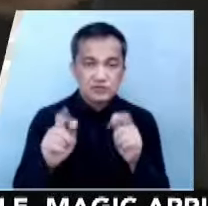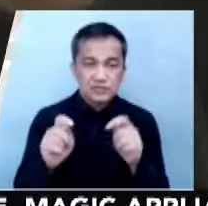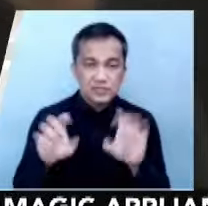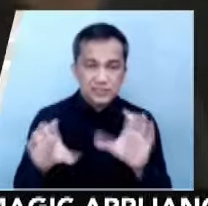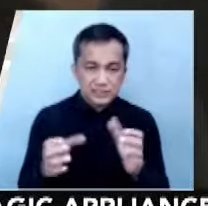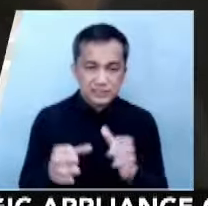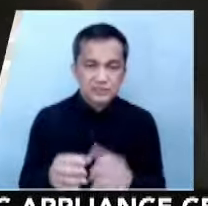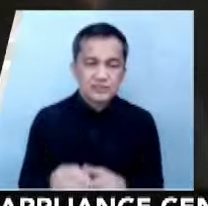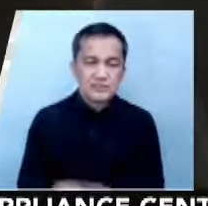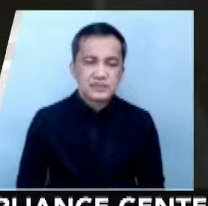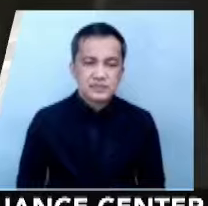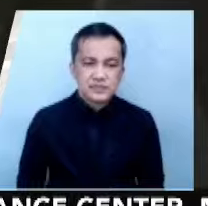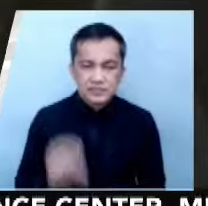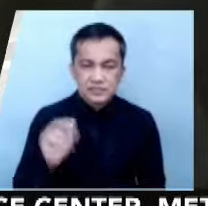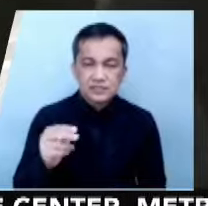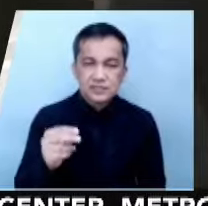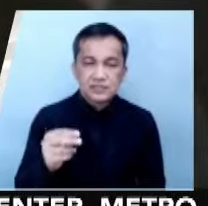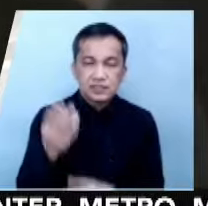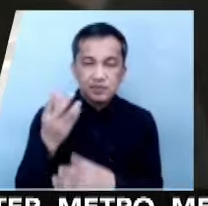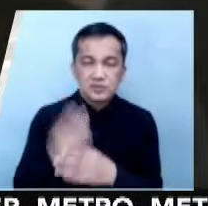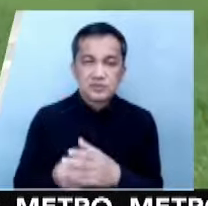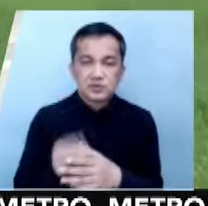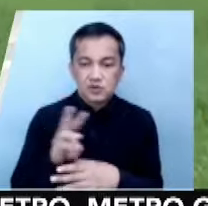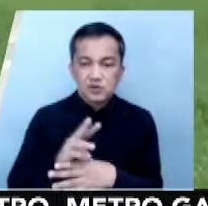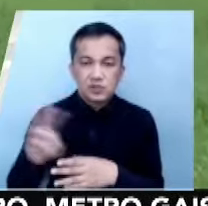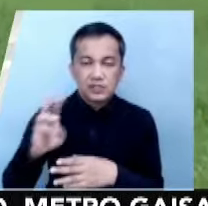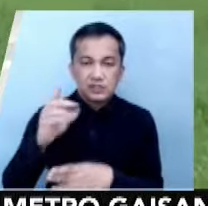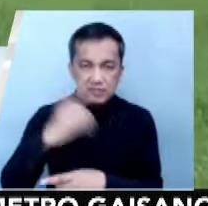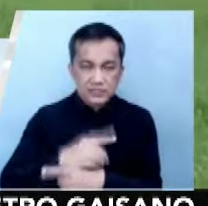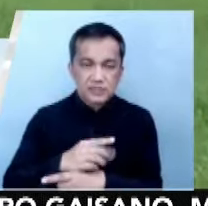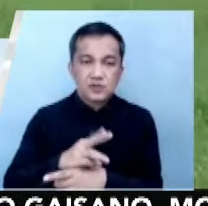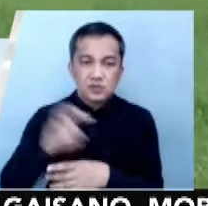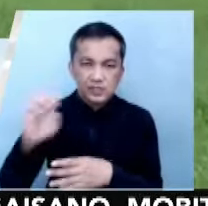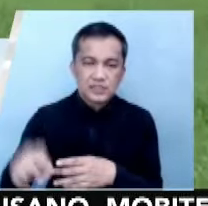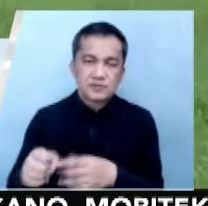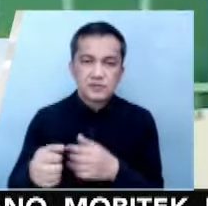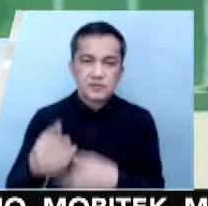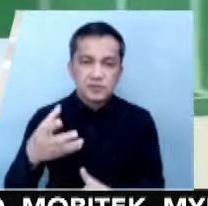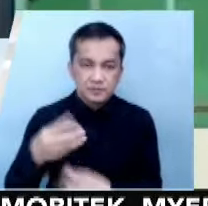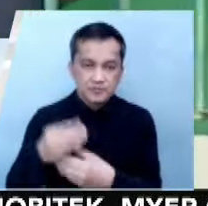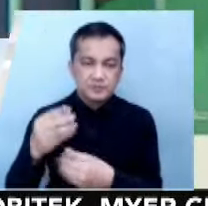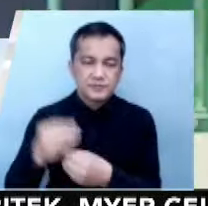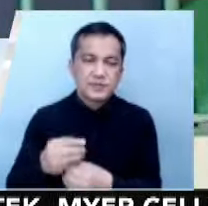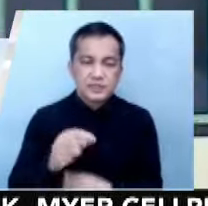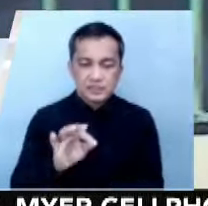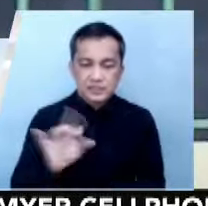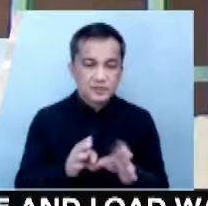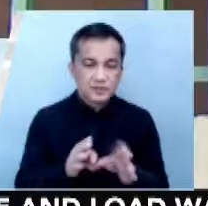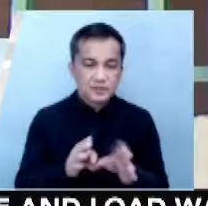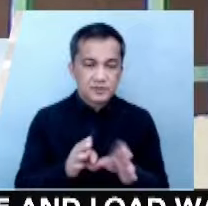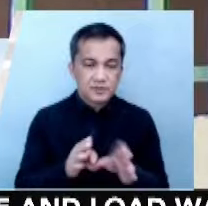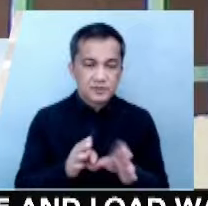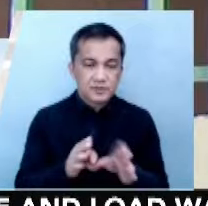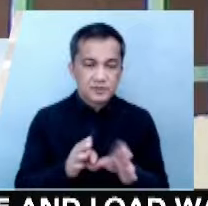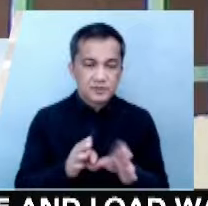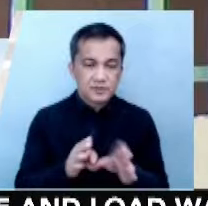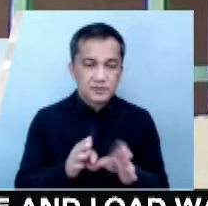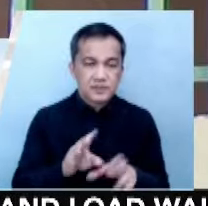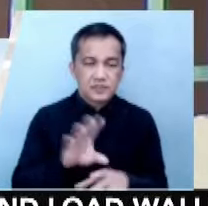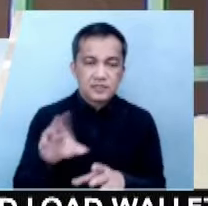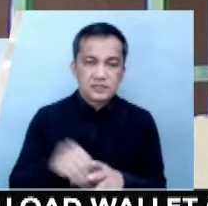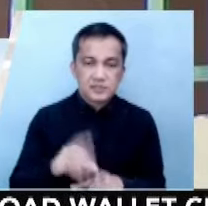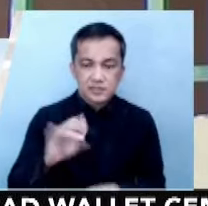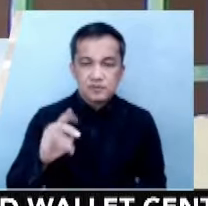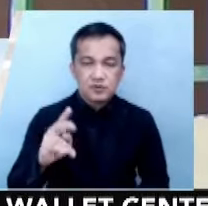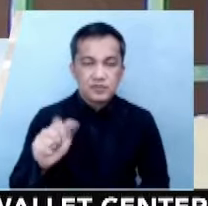pagka na-miss yung weekday sa weekend mag-makeup o 98% naman ng mga paaral ng nakapagbukas kabilang sa Carmona national high